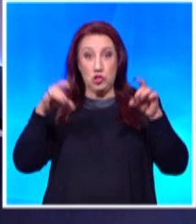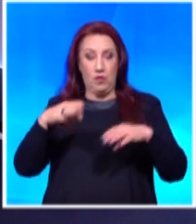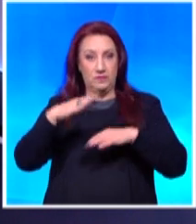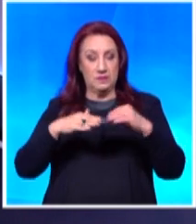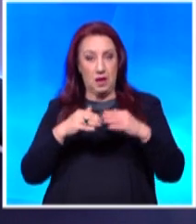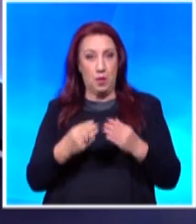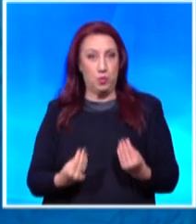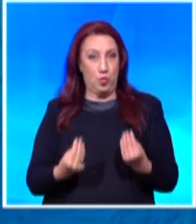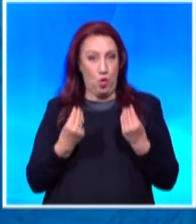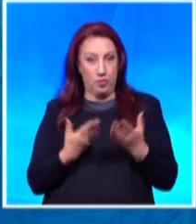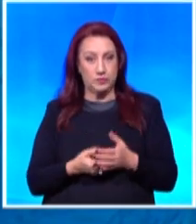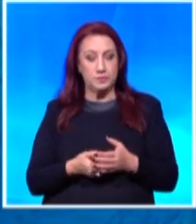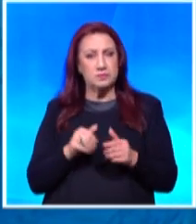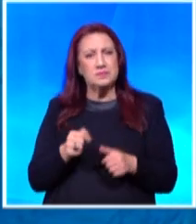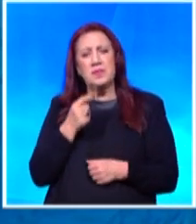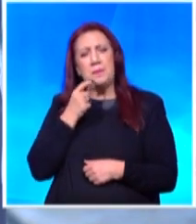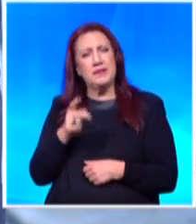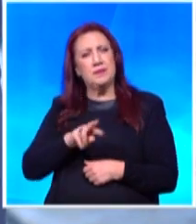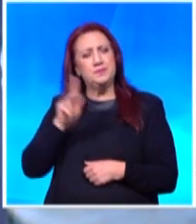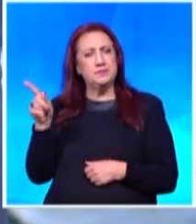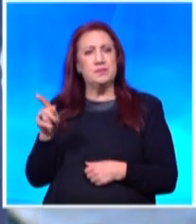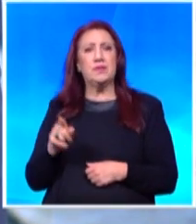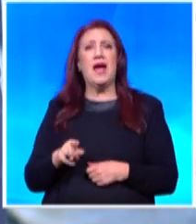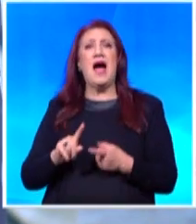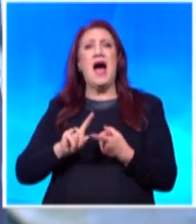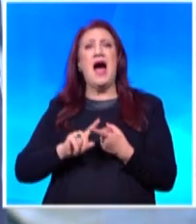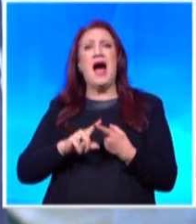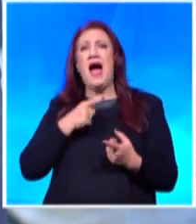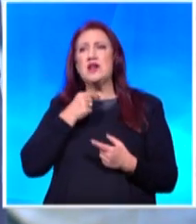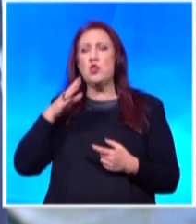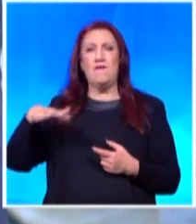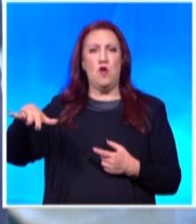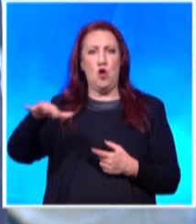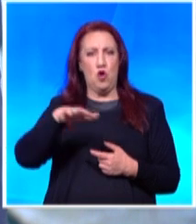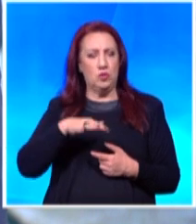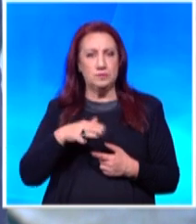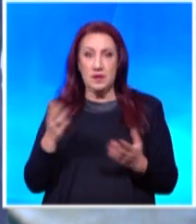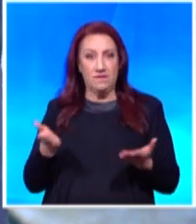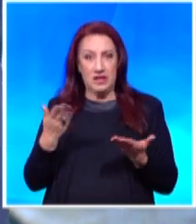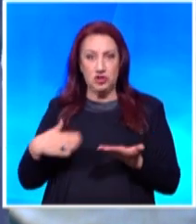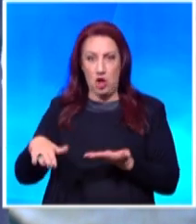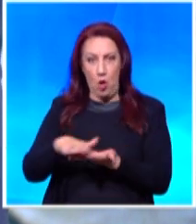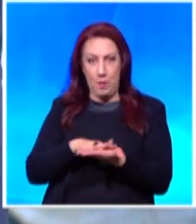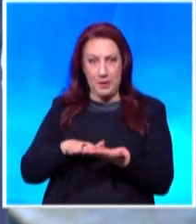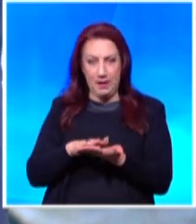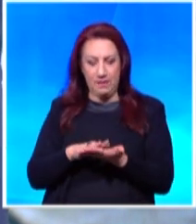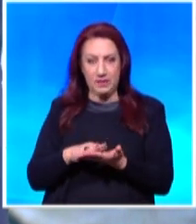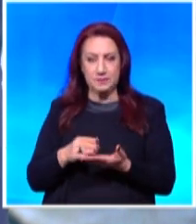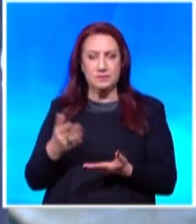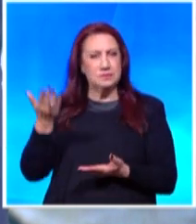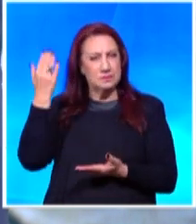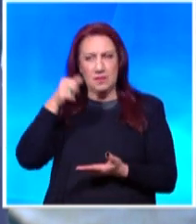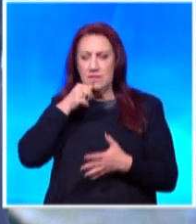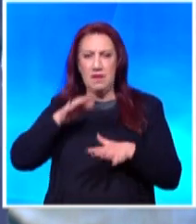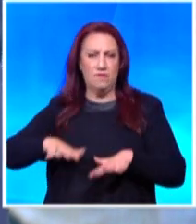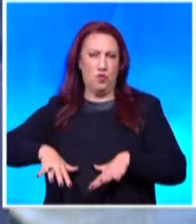възстановиха ли се според вас нещата? Аз веднага след потопа в Карлово казах, че до един месец